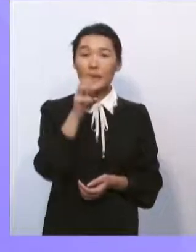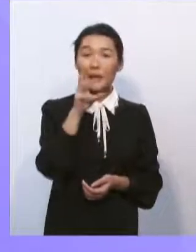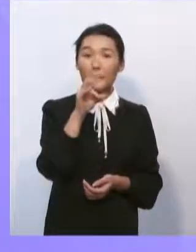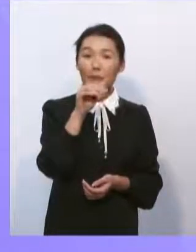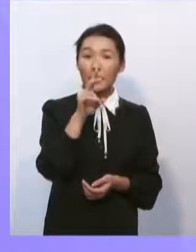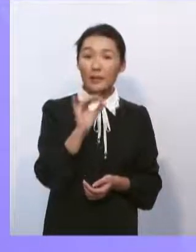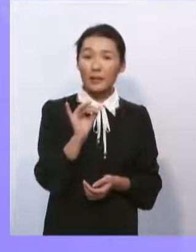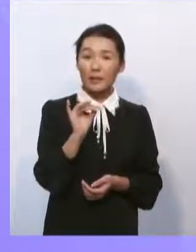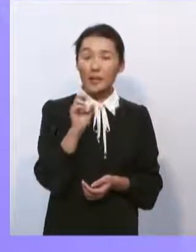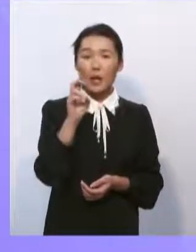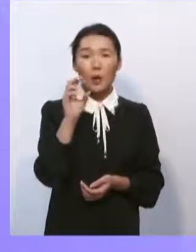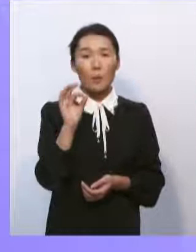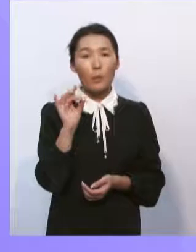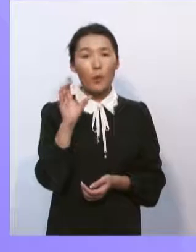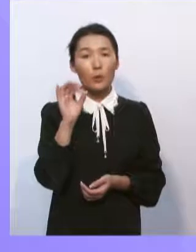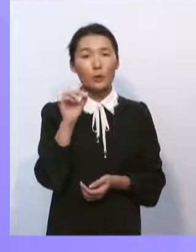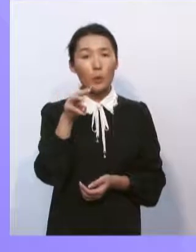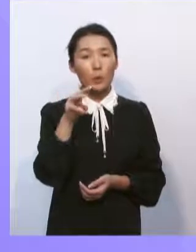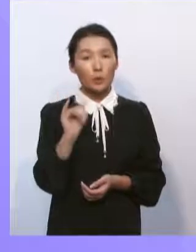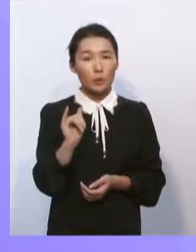Эмнени? Боорсокту.